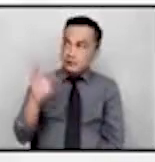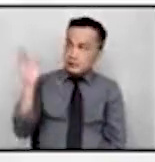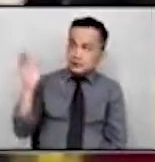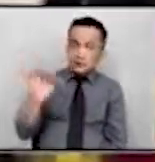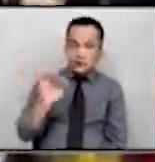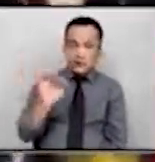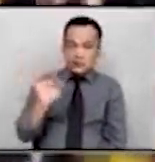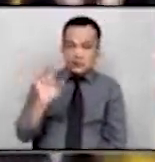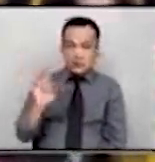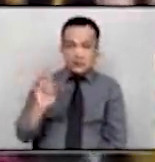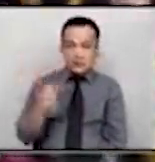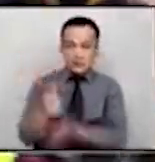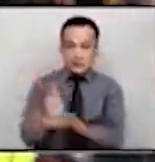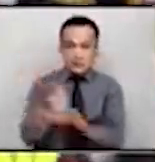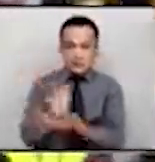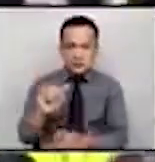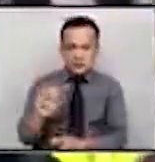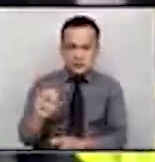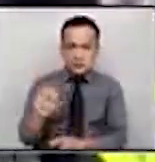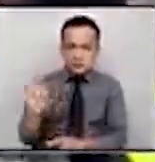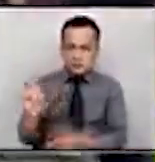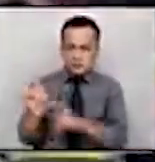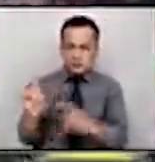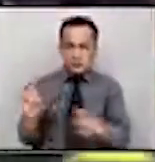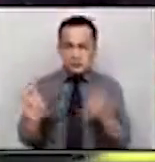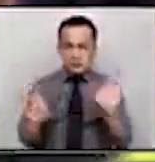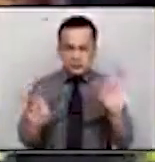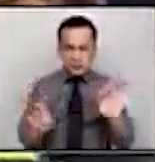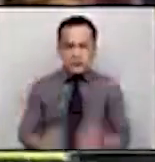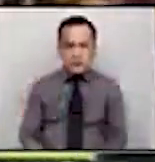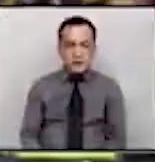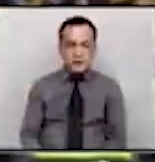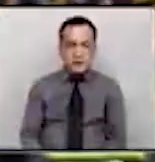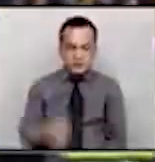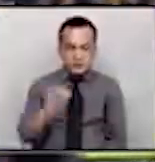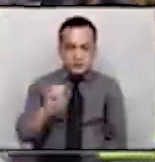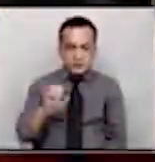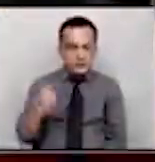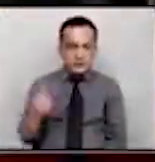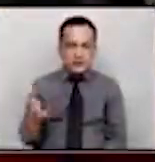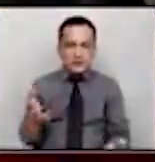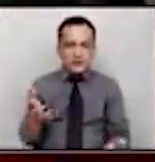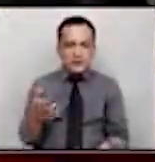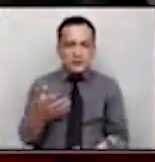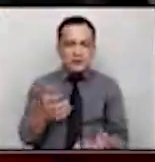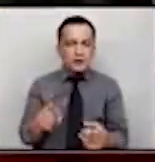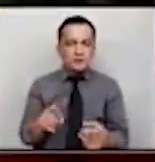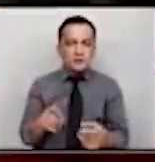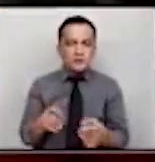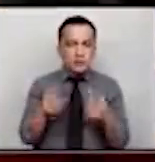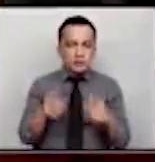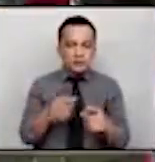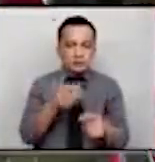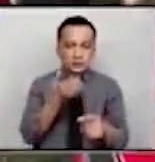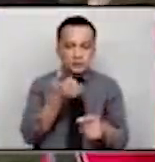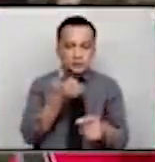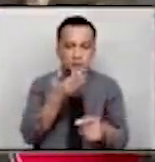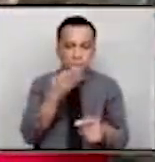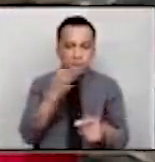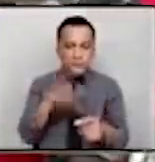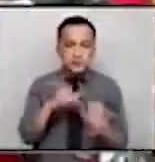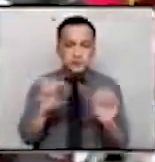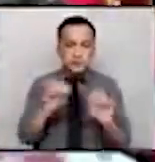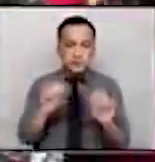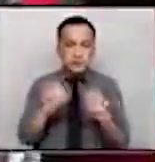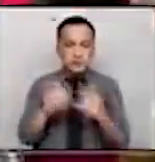7 hanggang 9. Samantala, ayon sa MPD, walang naitalang untoward incident mula December 27 hanggang sa araw ng pista. Sa